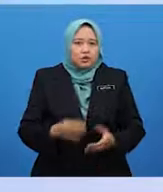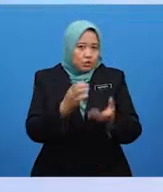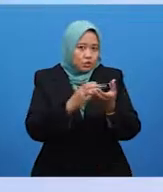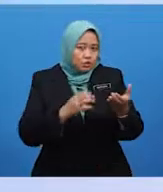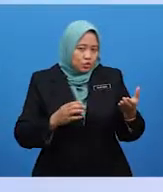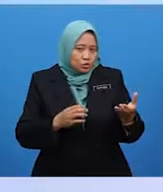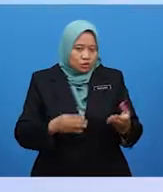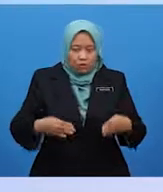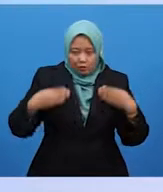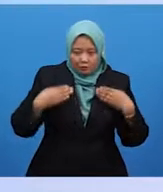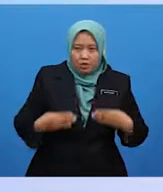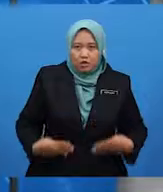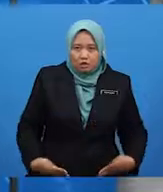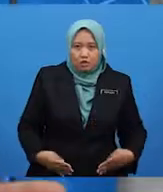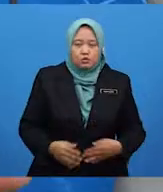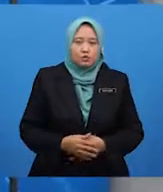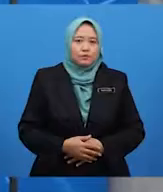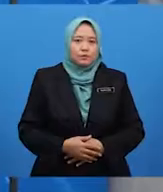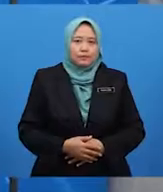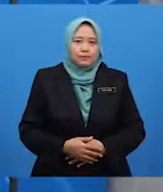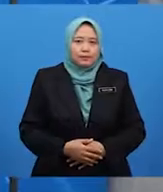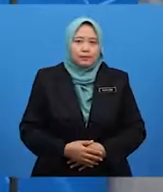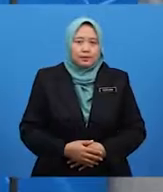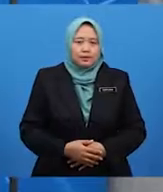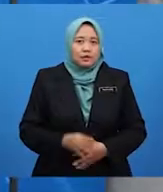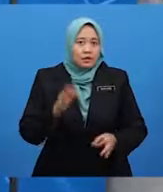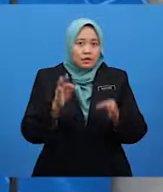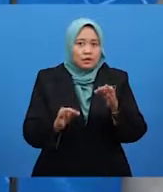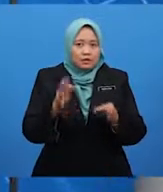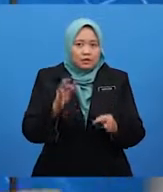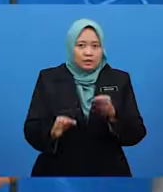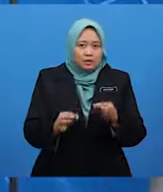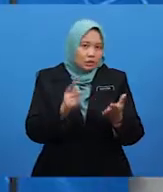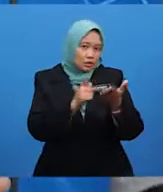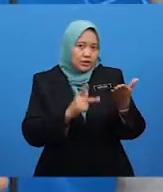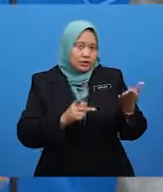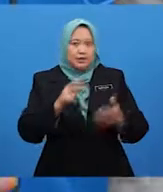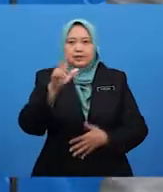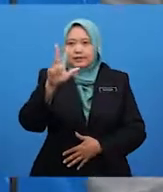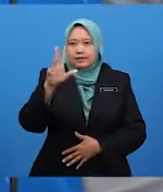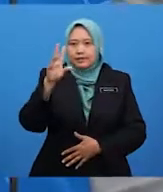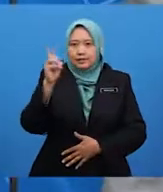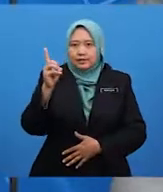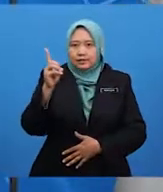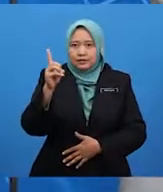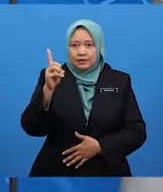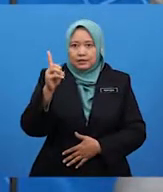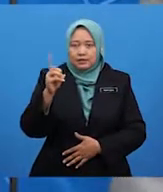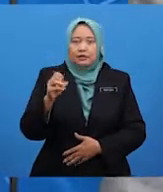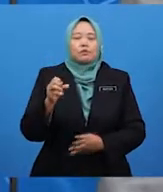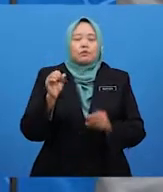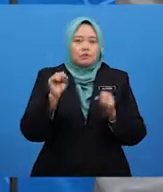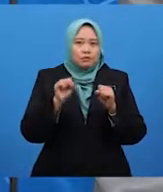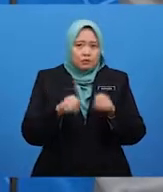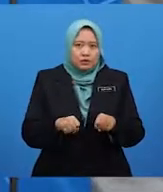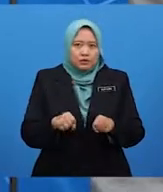multimedia dan cetakan gambar. Manakala karya 3D pula boleh dilihat daripada permukaan 360